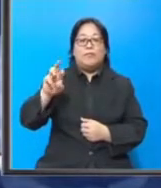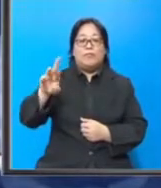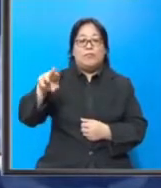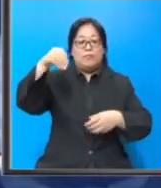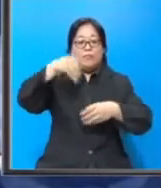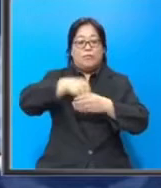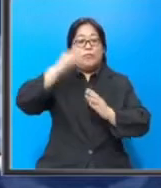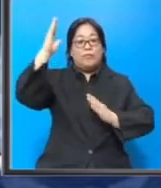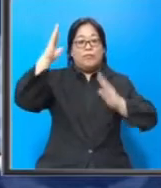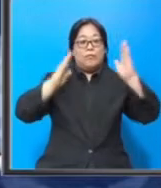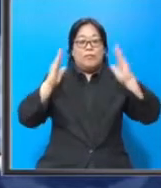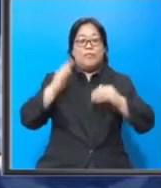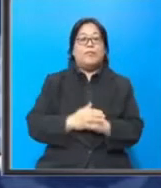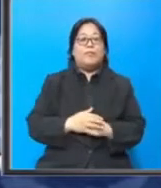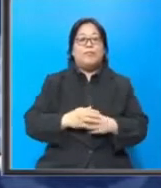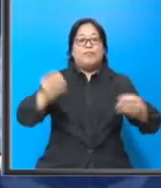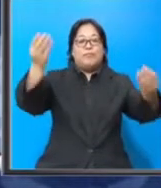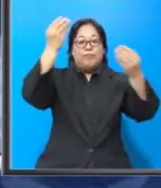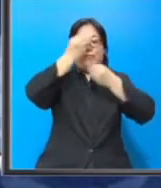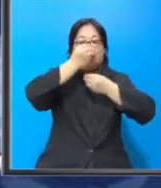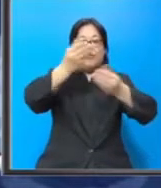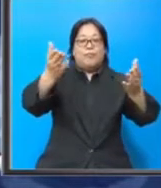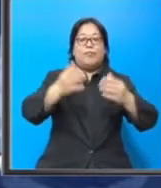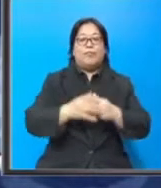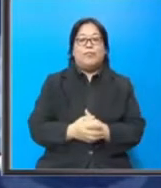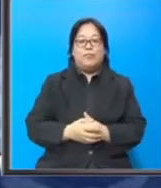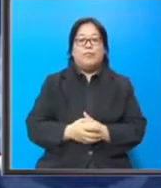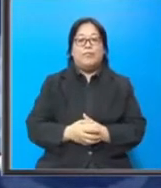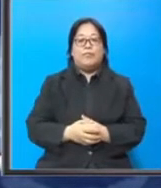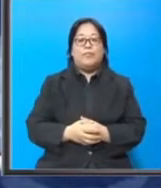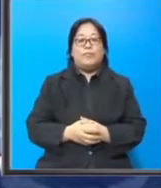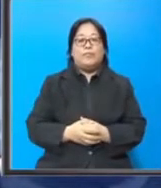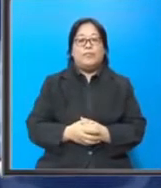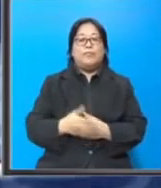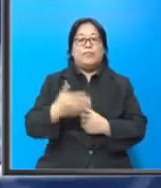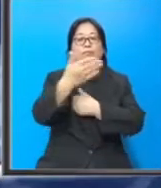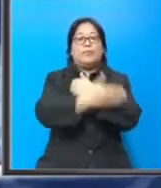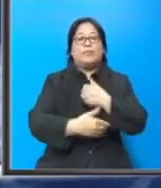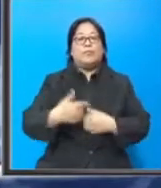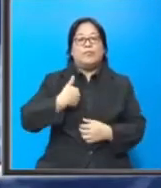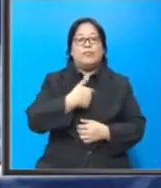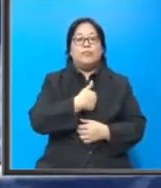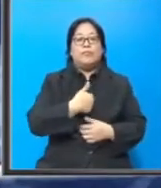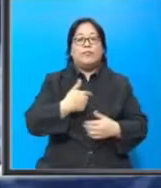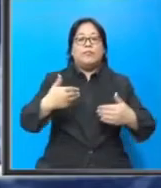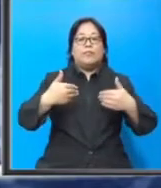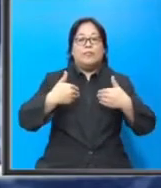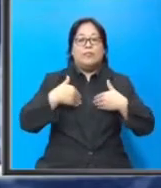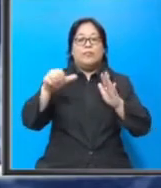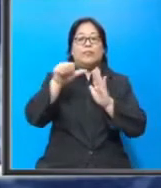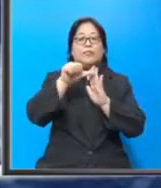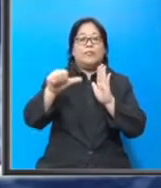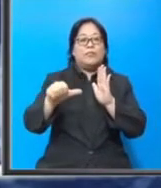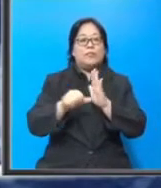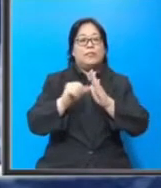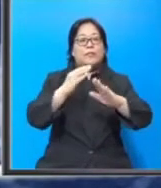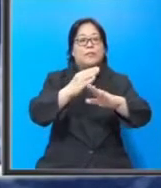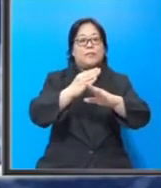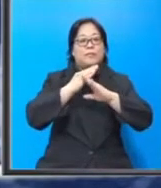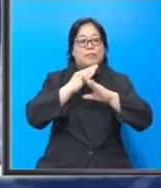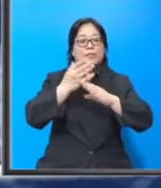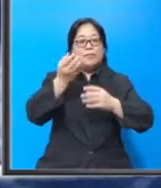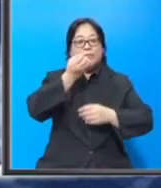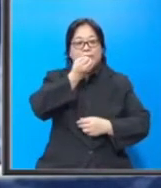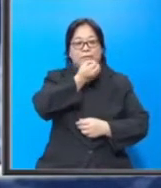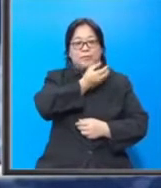kita. Untuk makluman ahli Yang Berhormat, di negara kita, kita mempunyai Akta Perlindungan